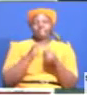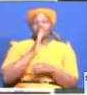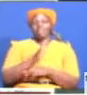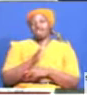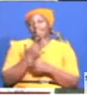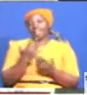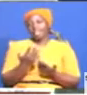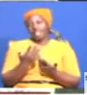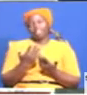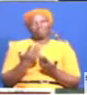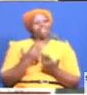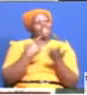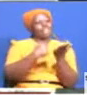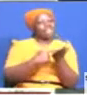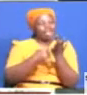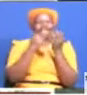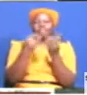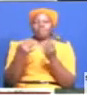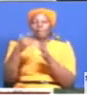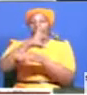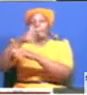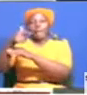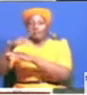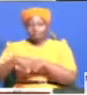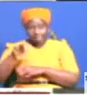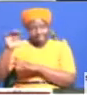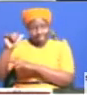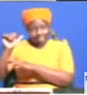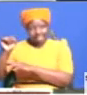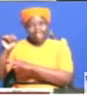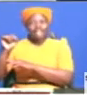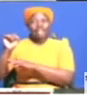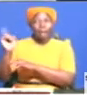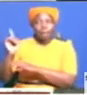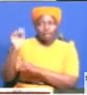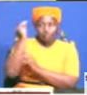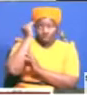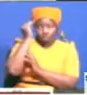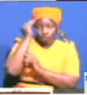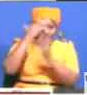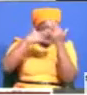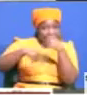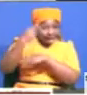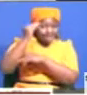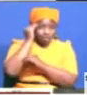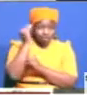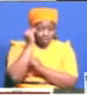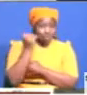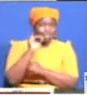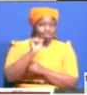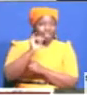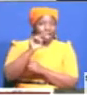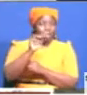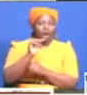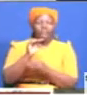in many media. Katibu katika wizara elimu ya vyuo vikuu na utafiti Simon Nabukwesi alipongeza ushirikiano baina ya Kenya na